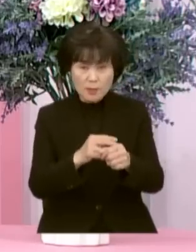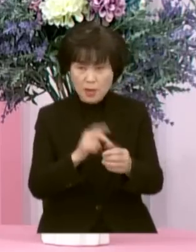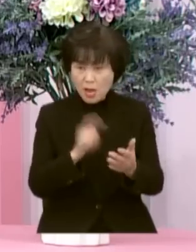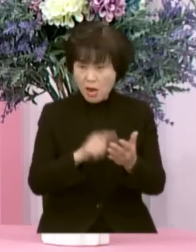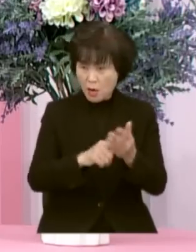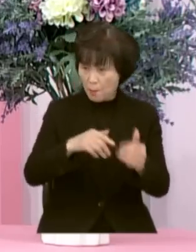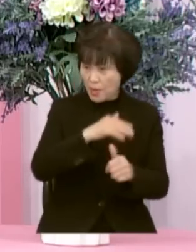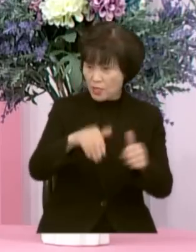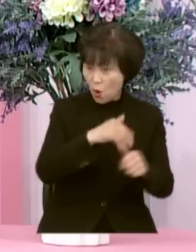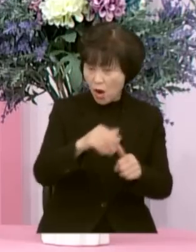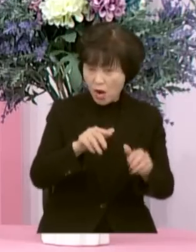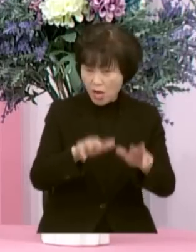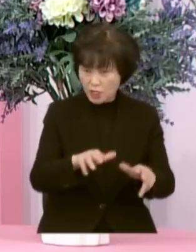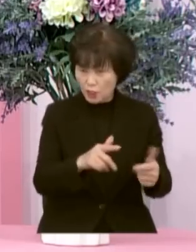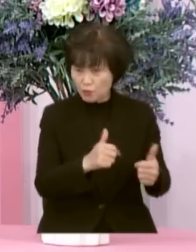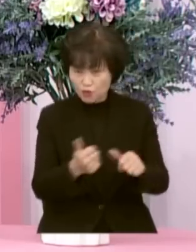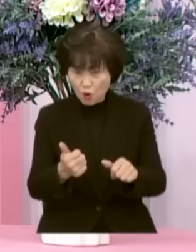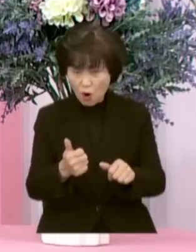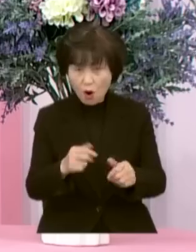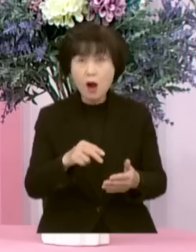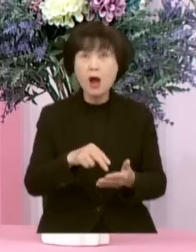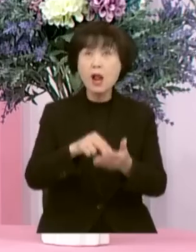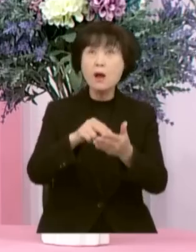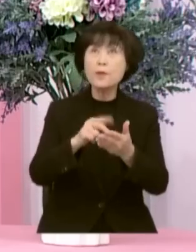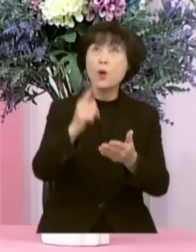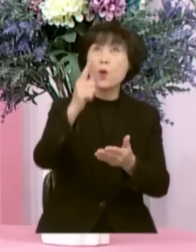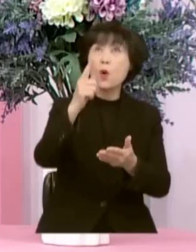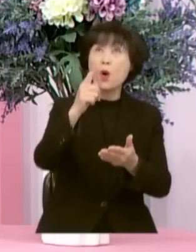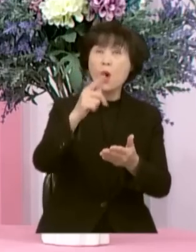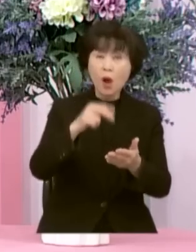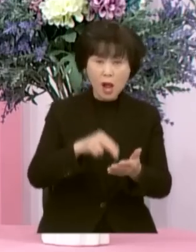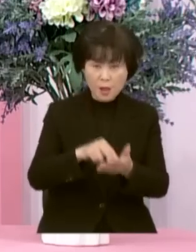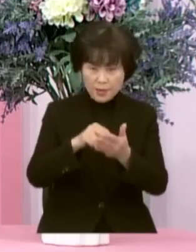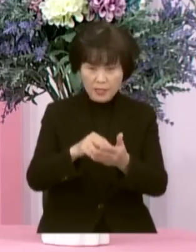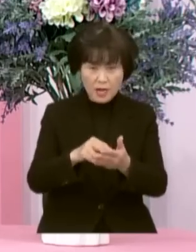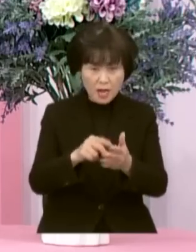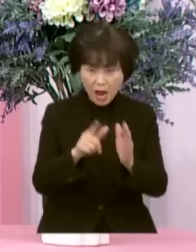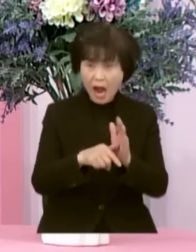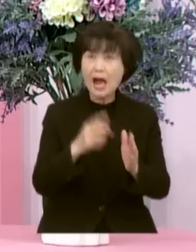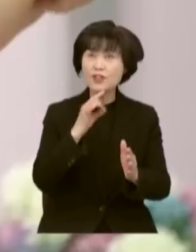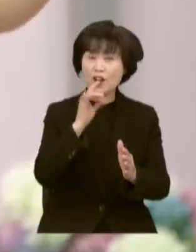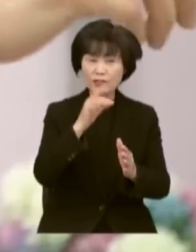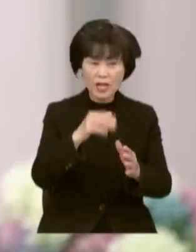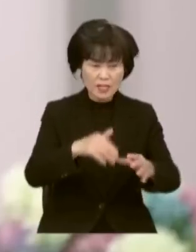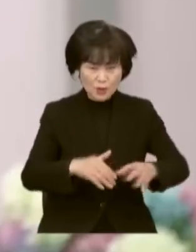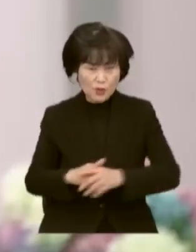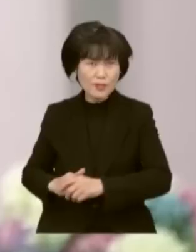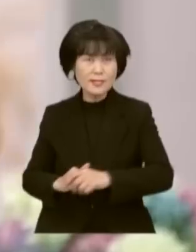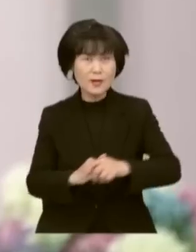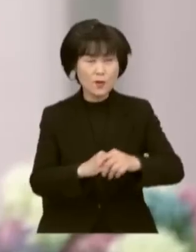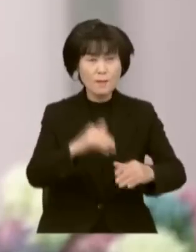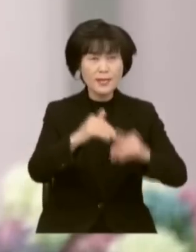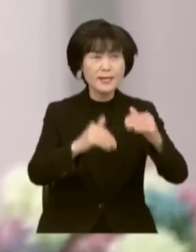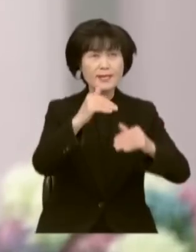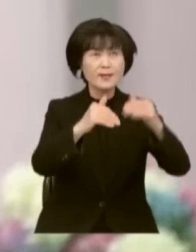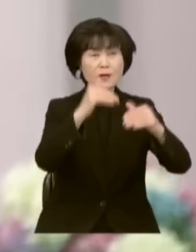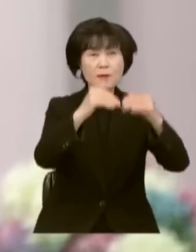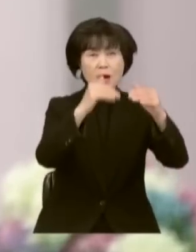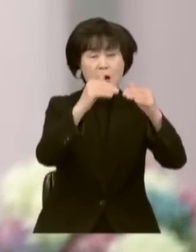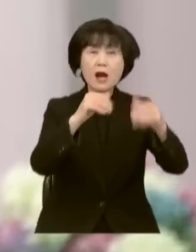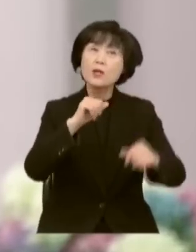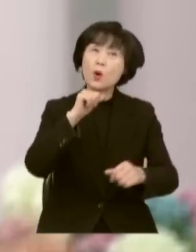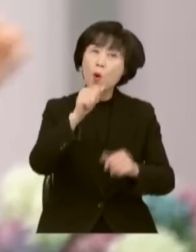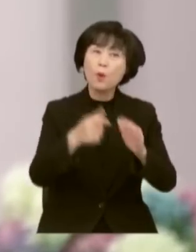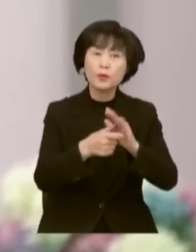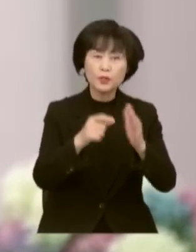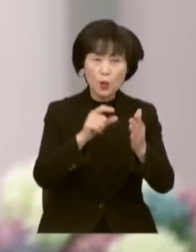급박한 상황이라고 하면서 지금 죽는다 그러면서 엘리베이터 탈 시간이 없는 거예요. 그러면서 제 손을 잡고는 막 계단을 타고 올라갔어요. 한